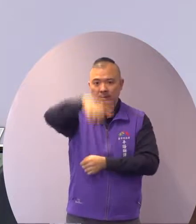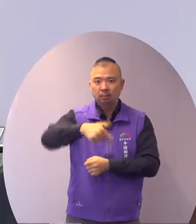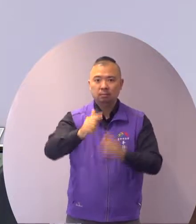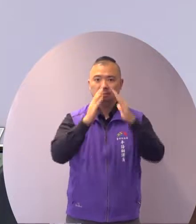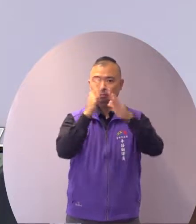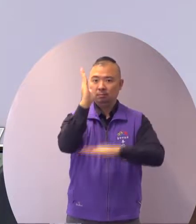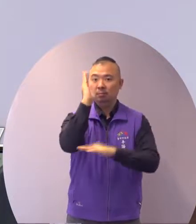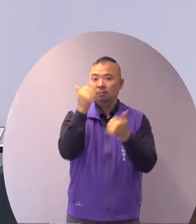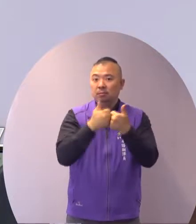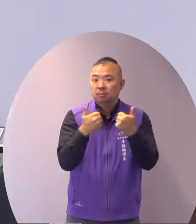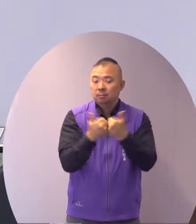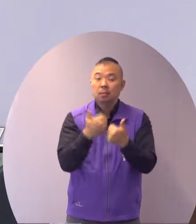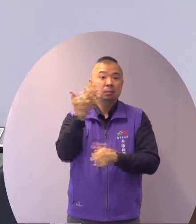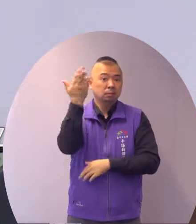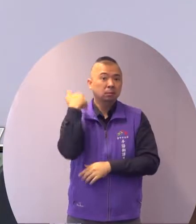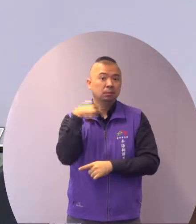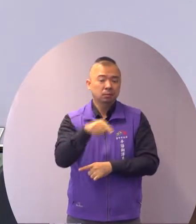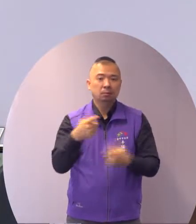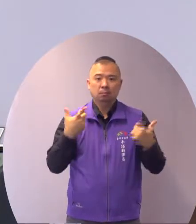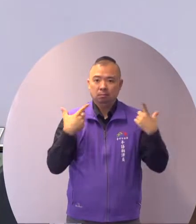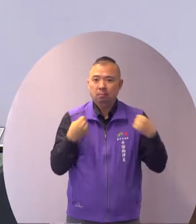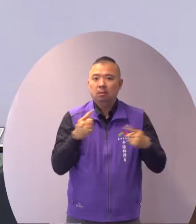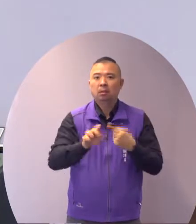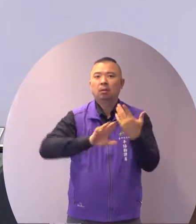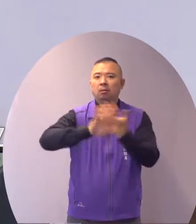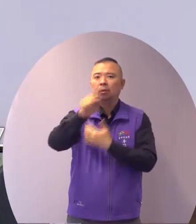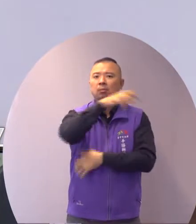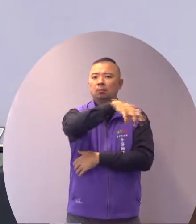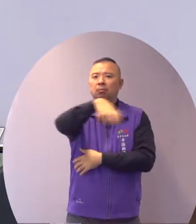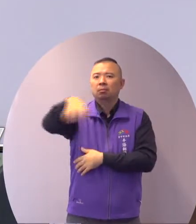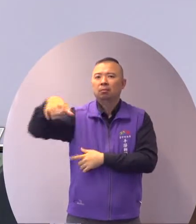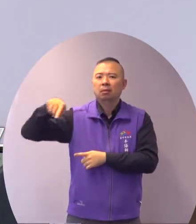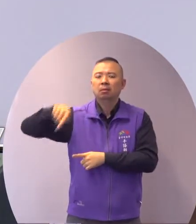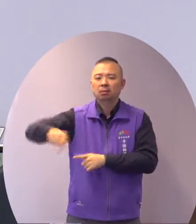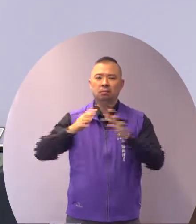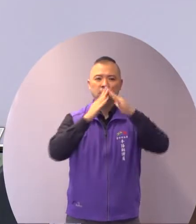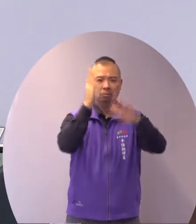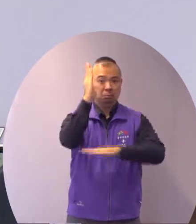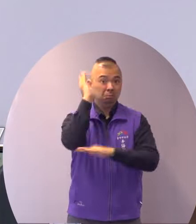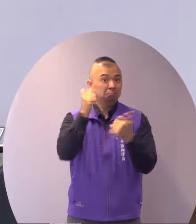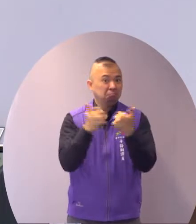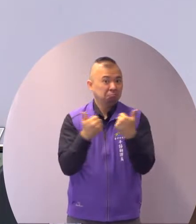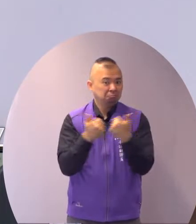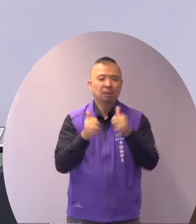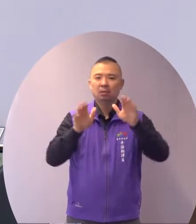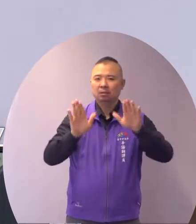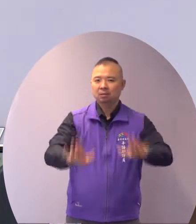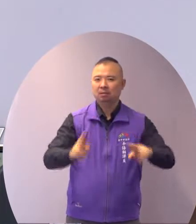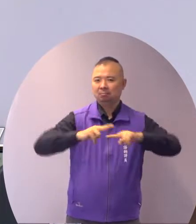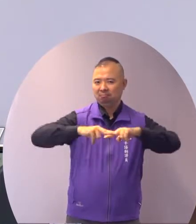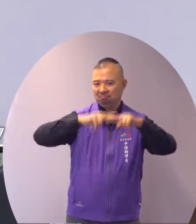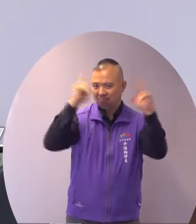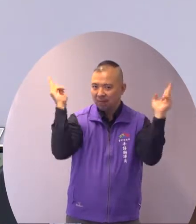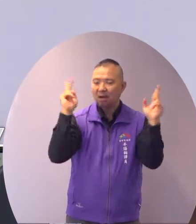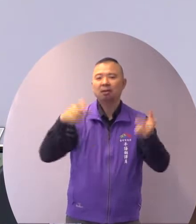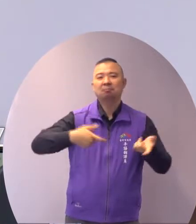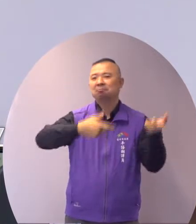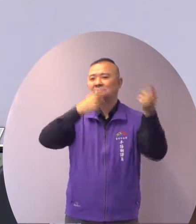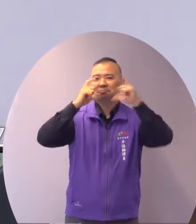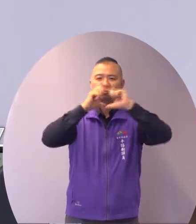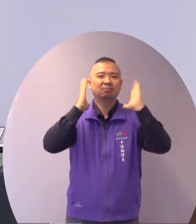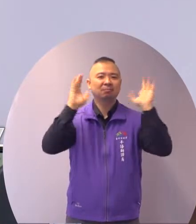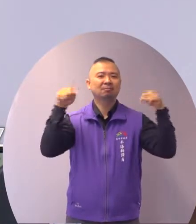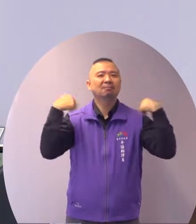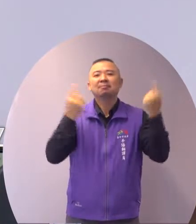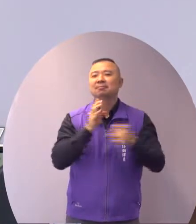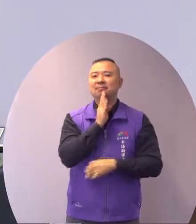过去因为疫情暂时停止召开的行动市政会议呢，要继续的恢复。所